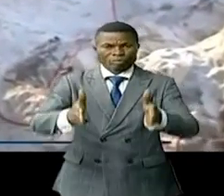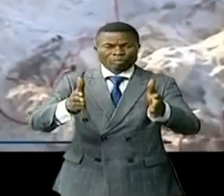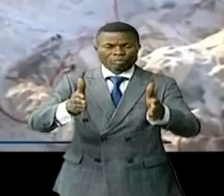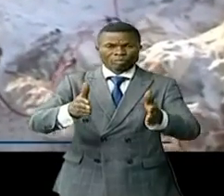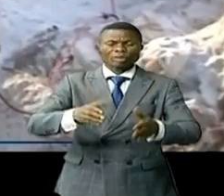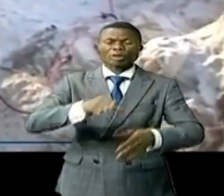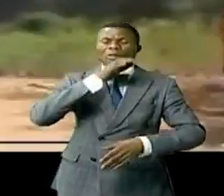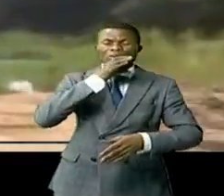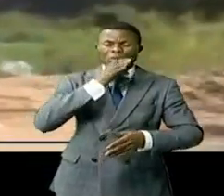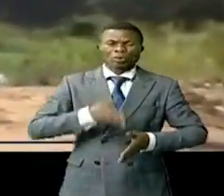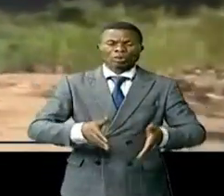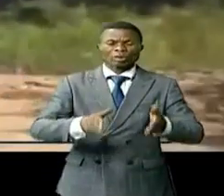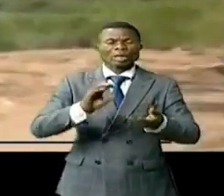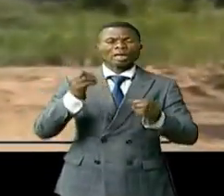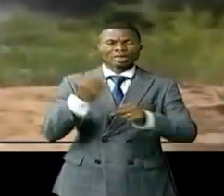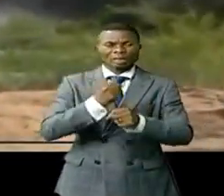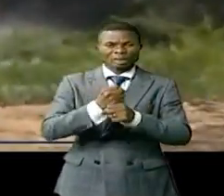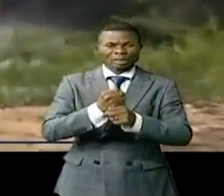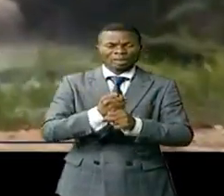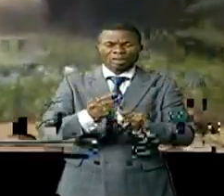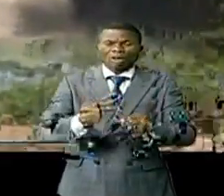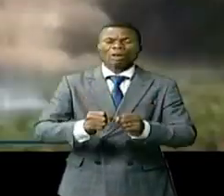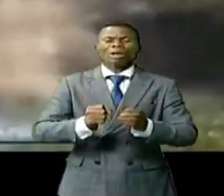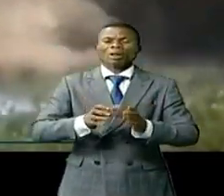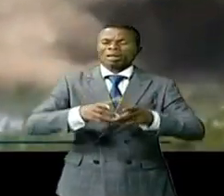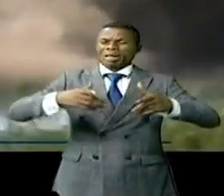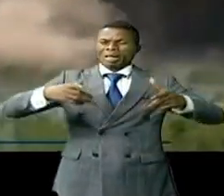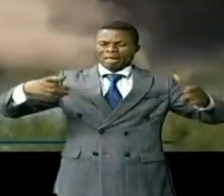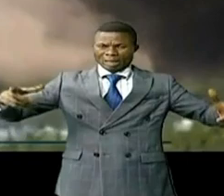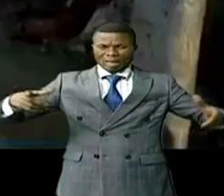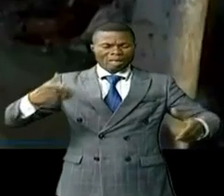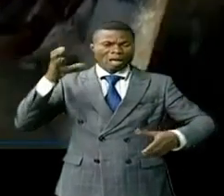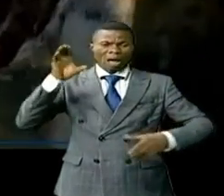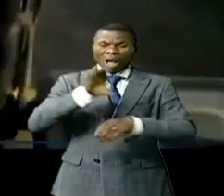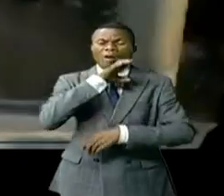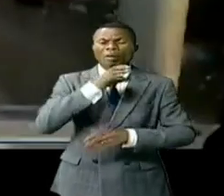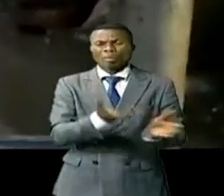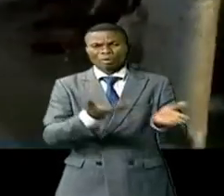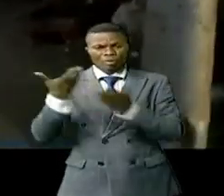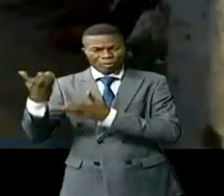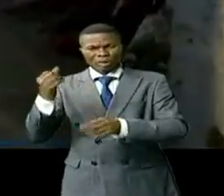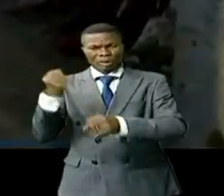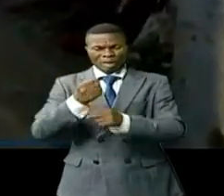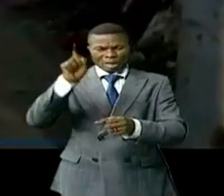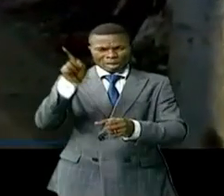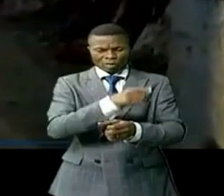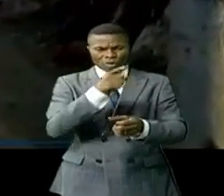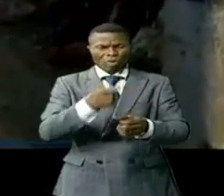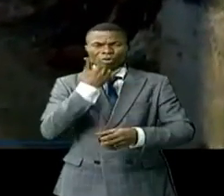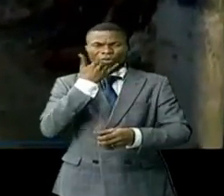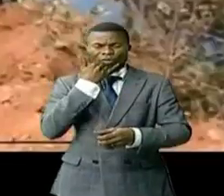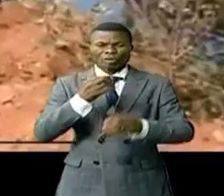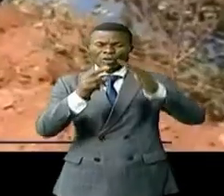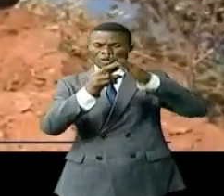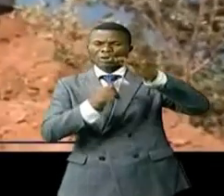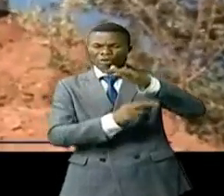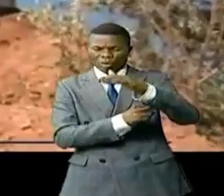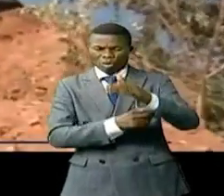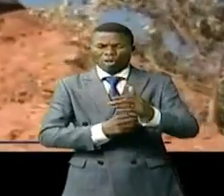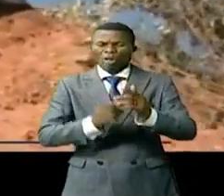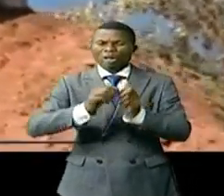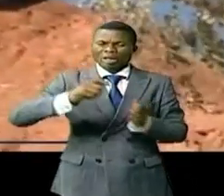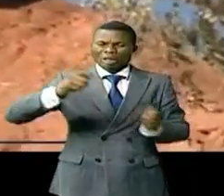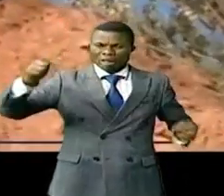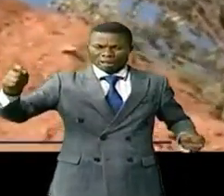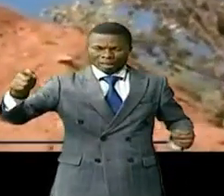de la route, c'est-à-dire l'explosion de la rocher et à Pemba, les travaux de rectification des pentes longitudinales